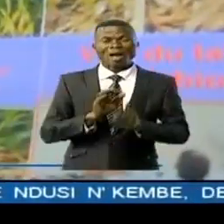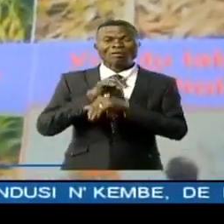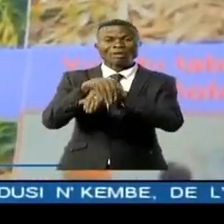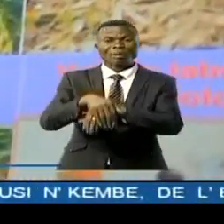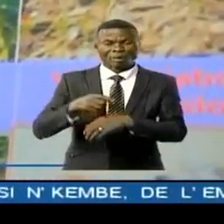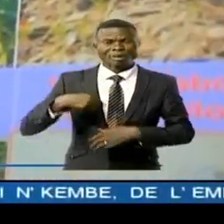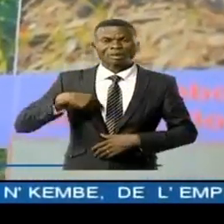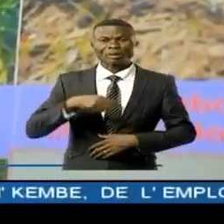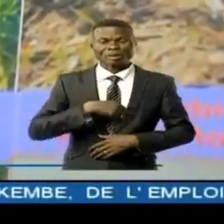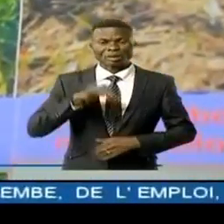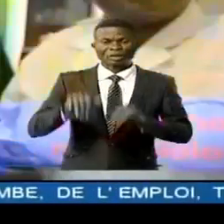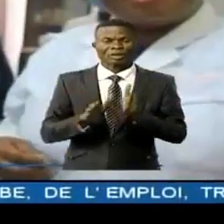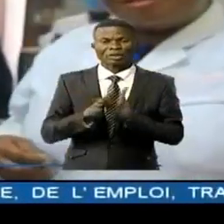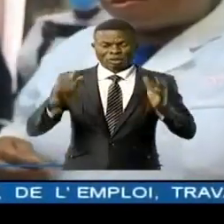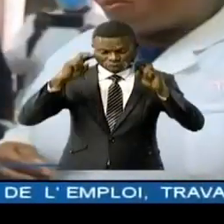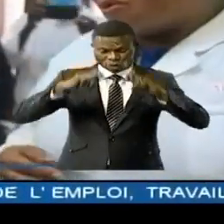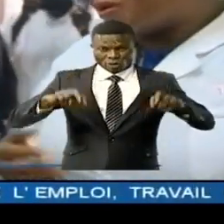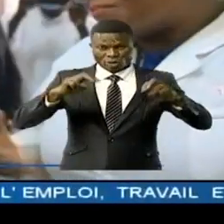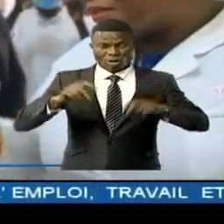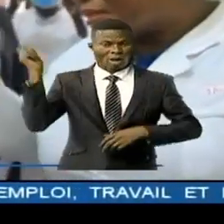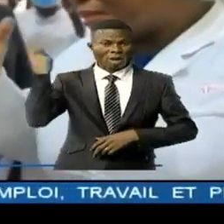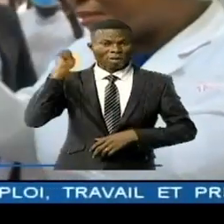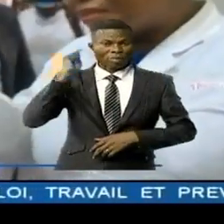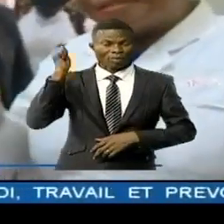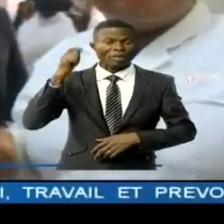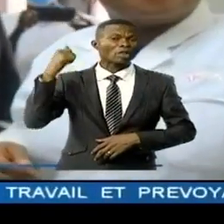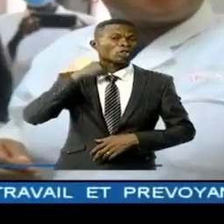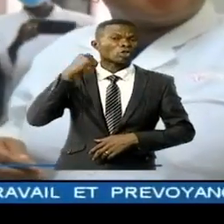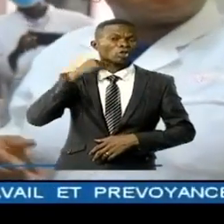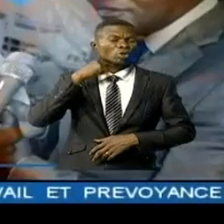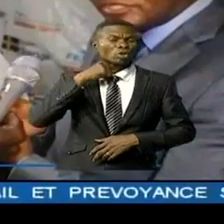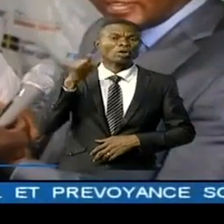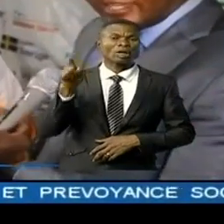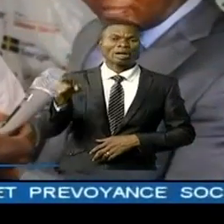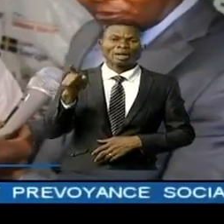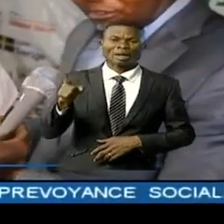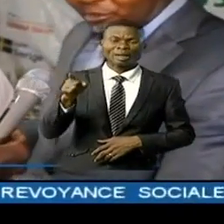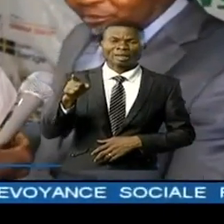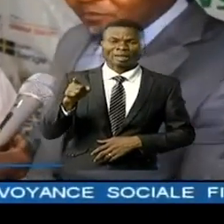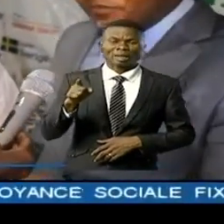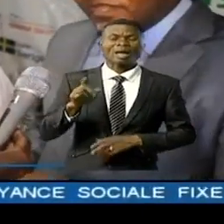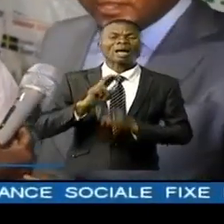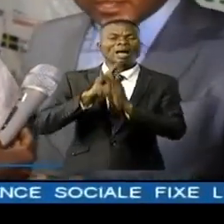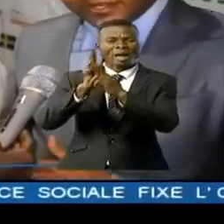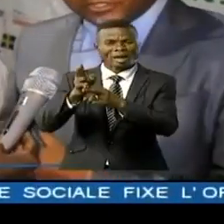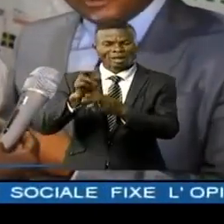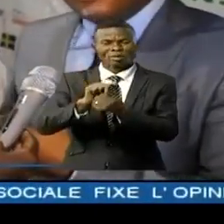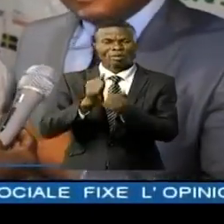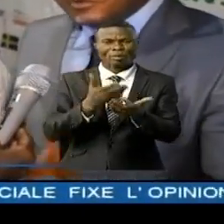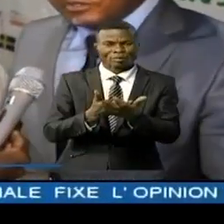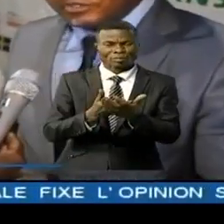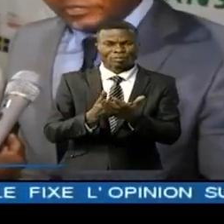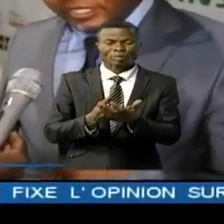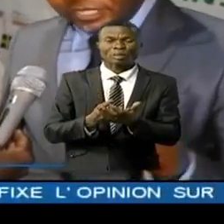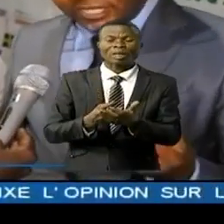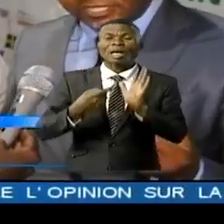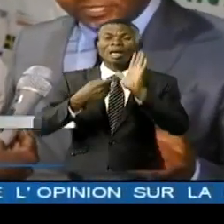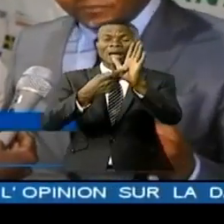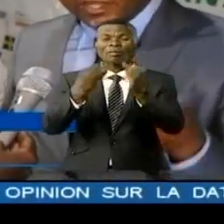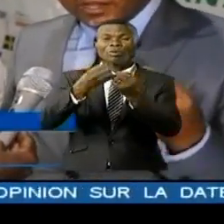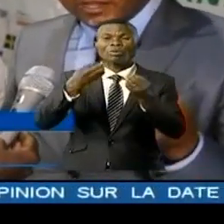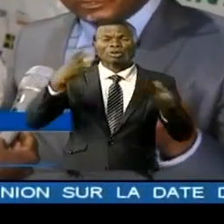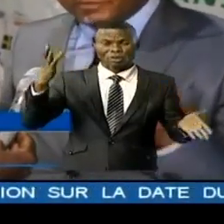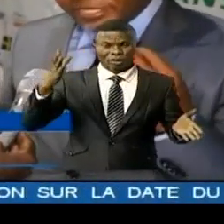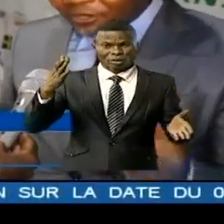secteur général à la recherche le professeur docteur en libye a réagi en ces termes quand ils nous montrent la richesse